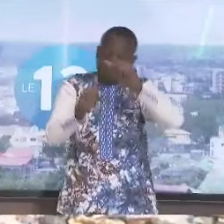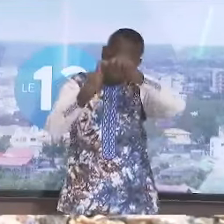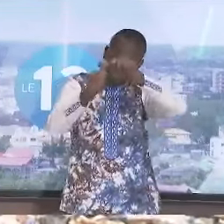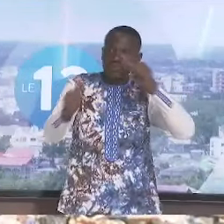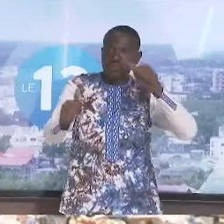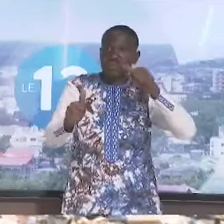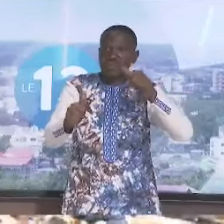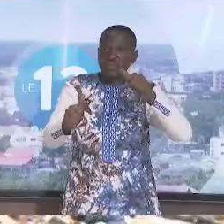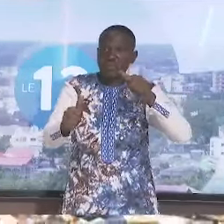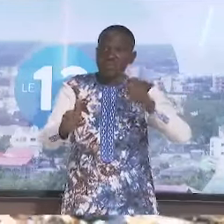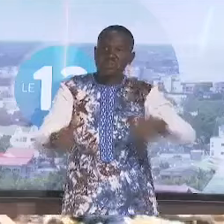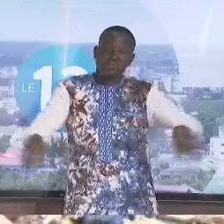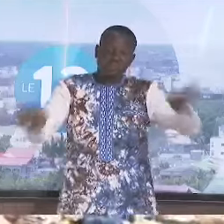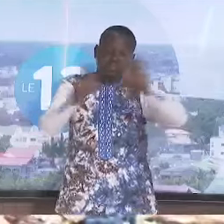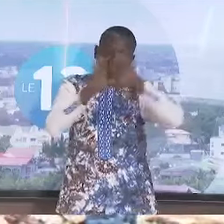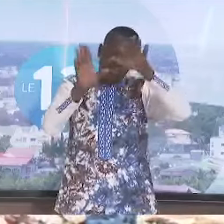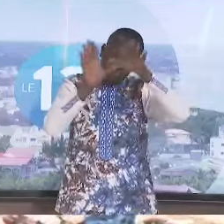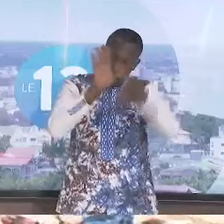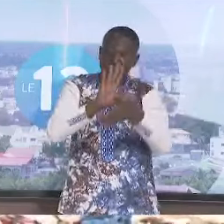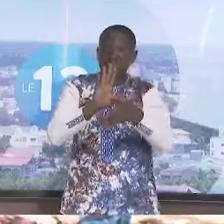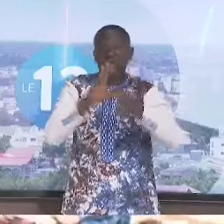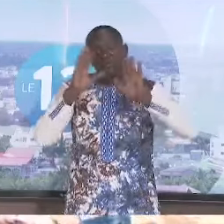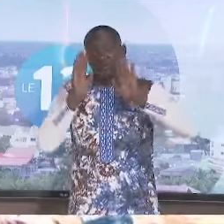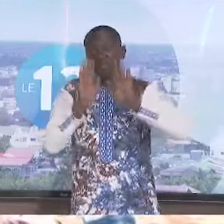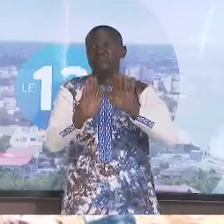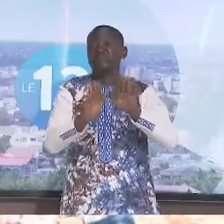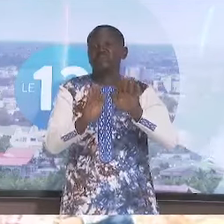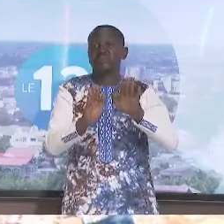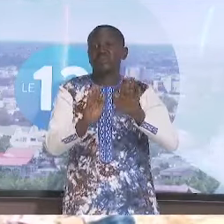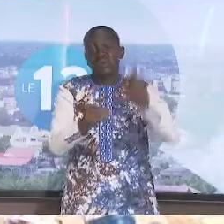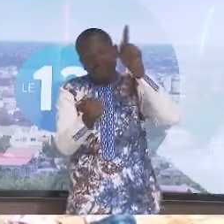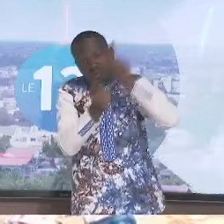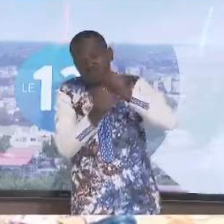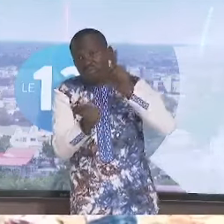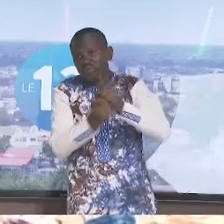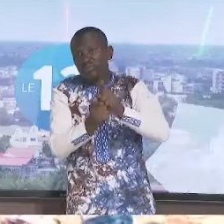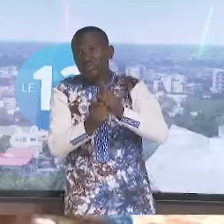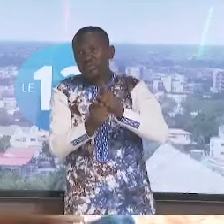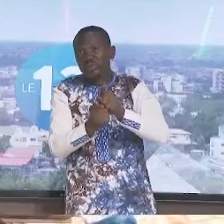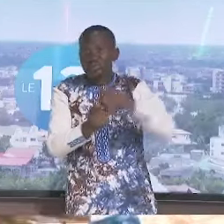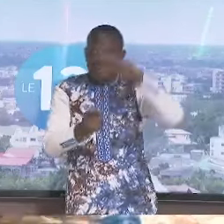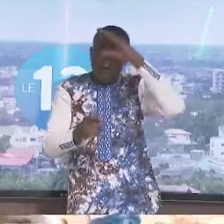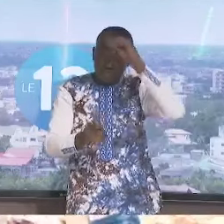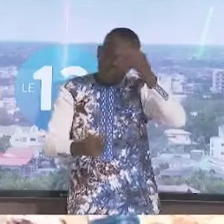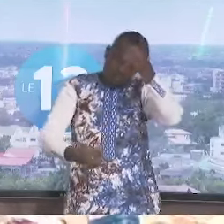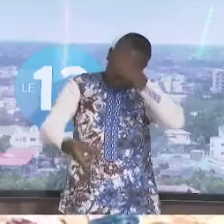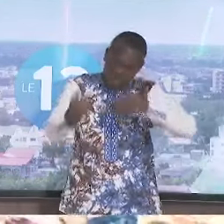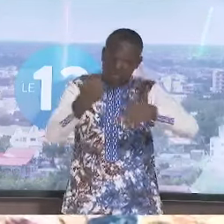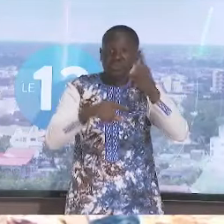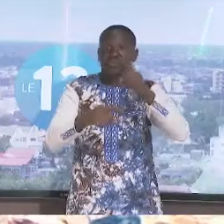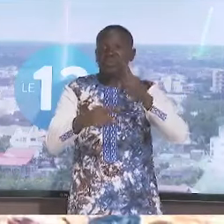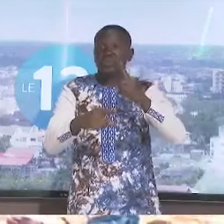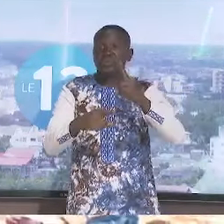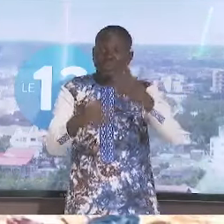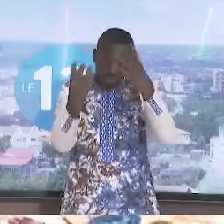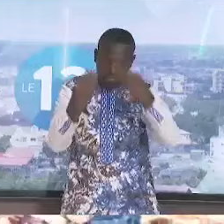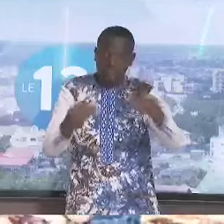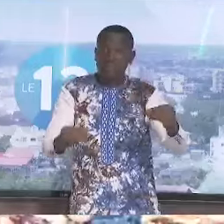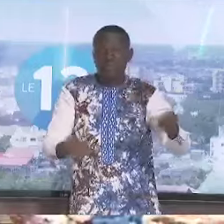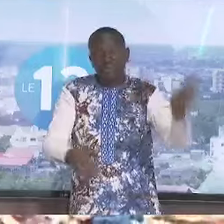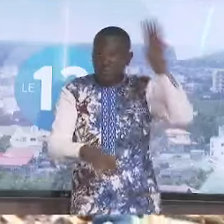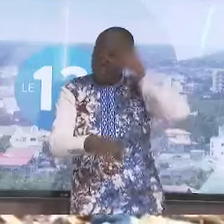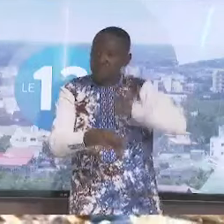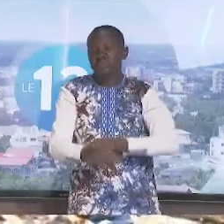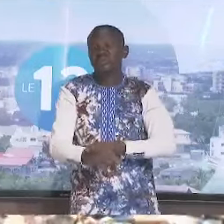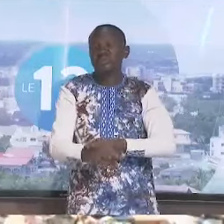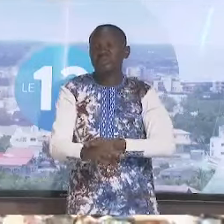ferme les portes pour laisser minime, pour que les gens qui viennent, ça, il n'y a pas de solution, et qui viennent mettre. D'ici